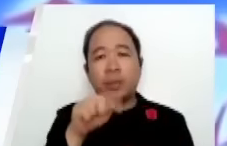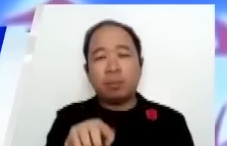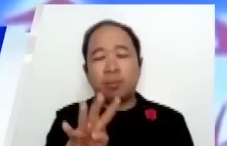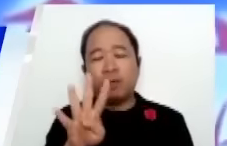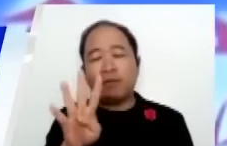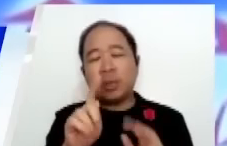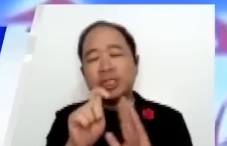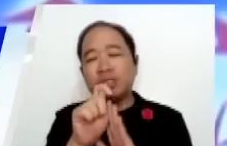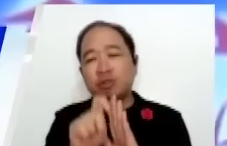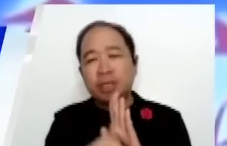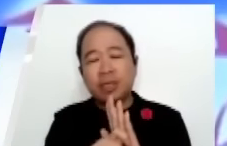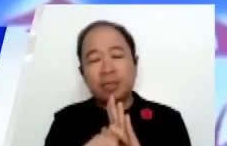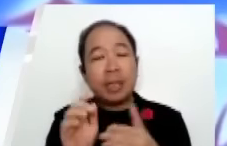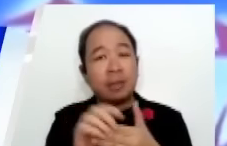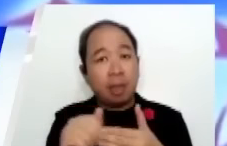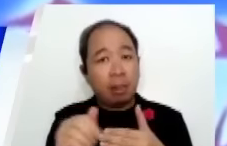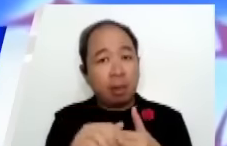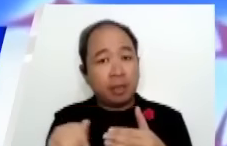1.4 trillion US dollars,